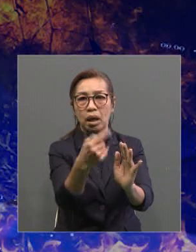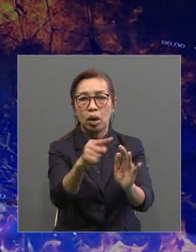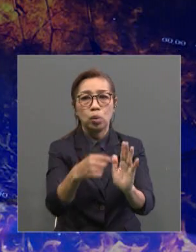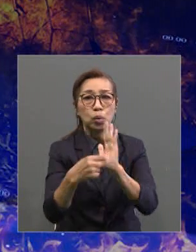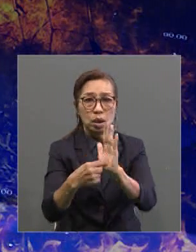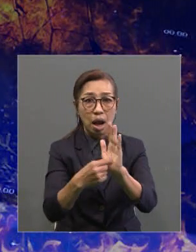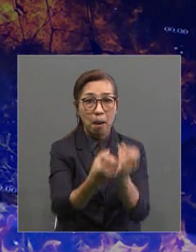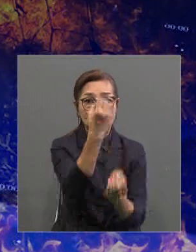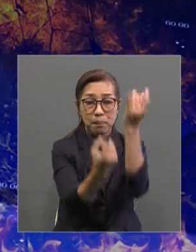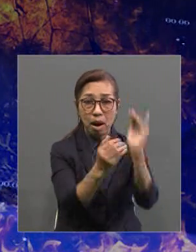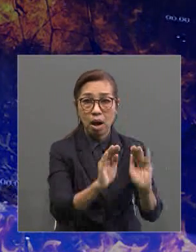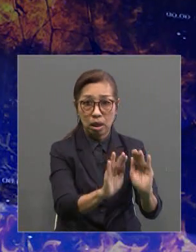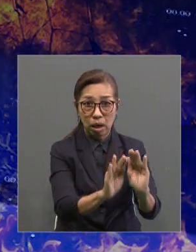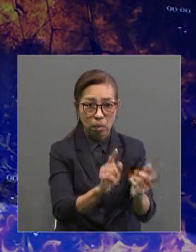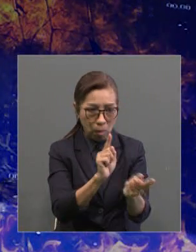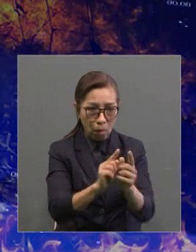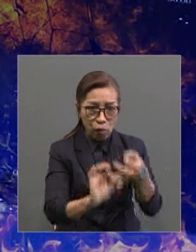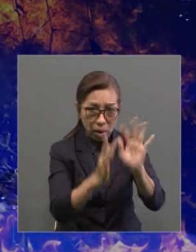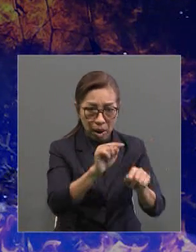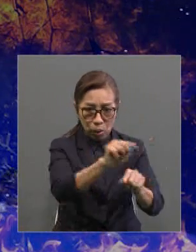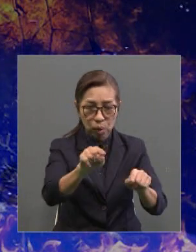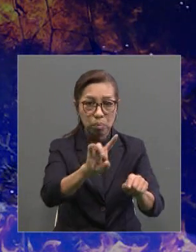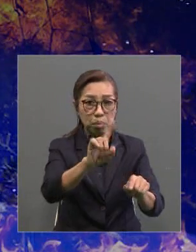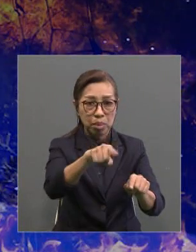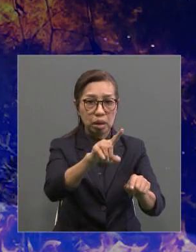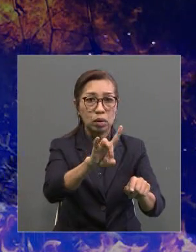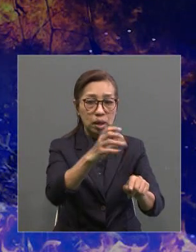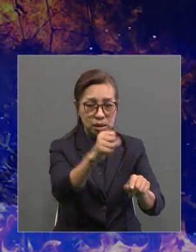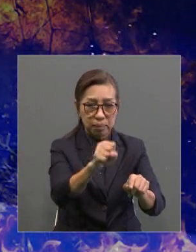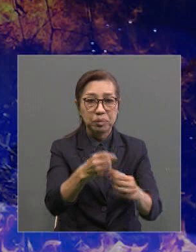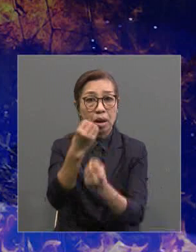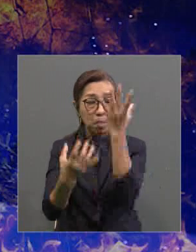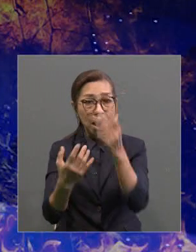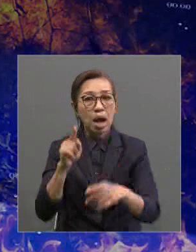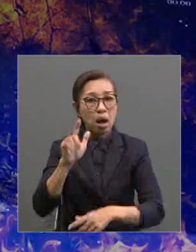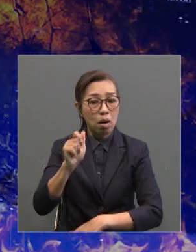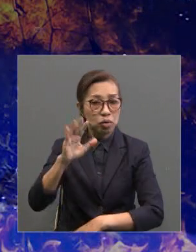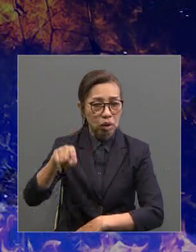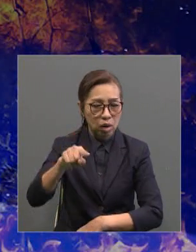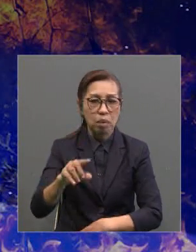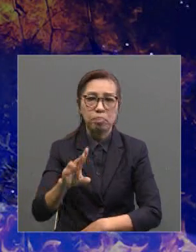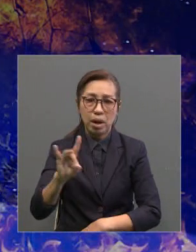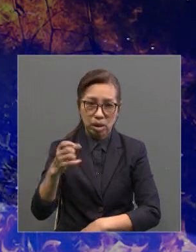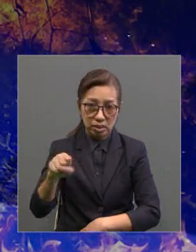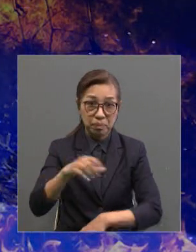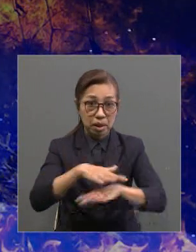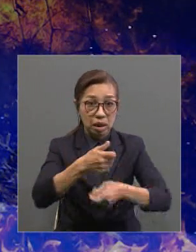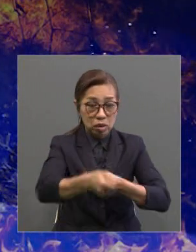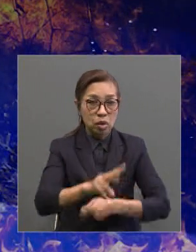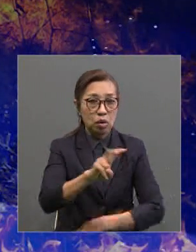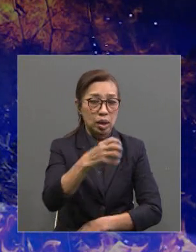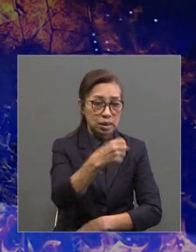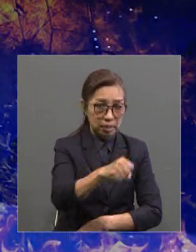ป่าอนุรักษ์เนี่ย 1,810จุดนะฮะส่วนป่าสงวนแห่งชาติ 840จุดพื้นที่เกษตรเนี่ย 240จุด